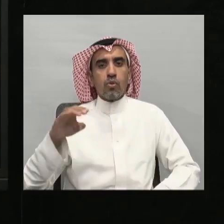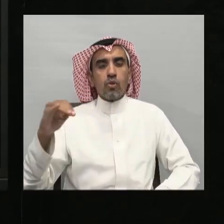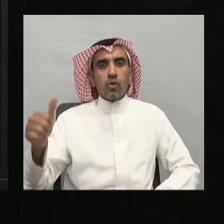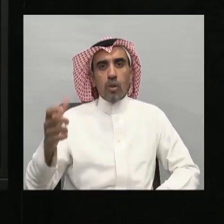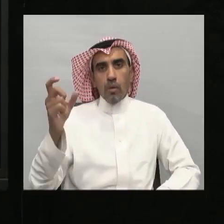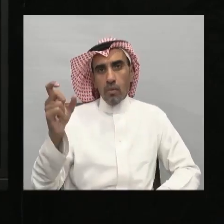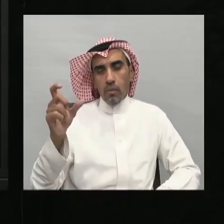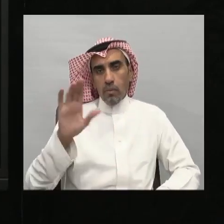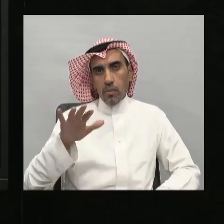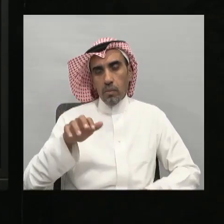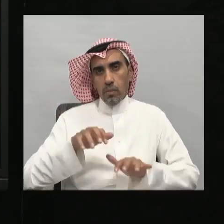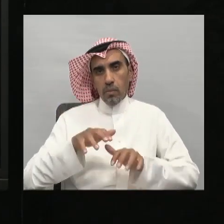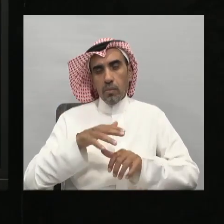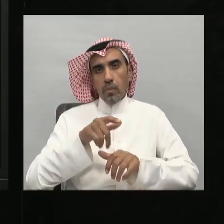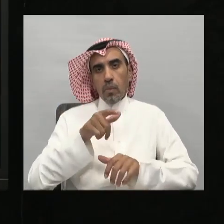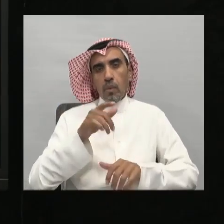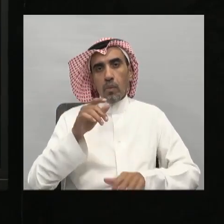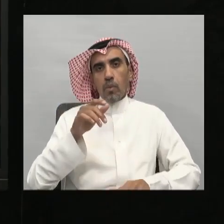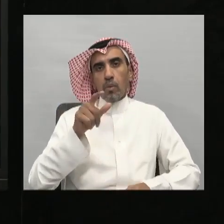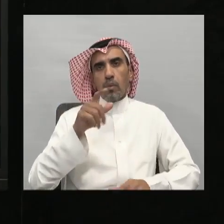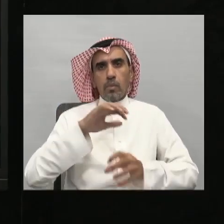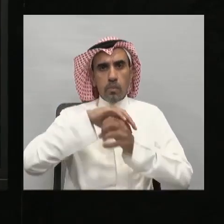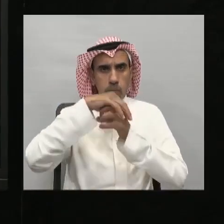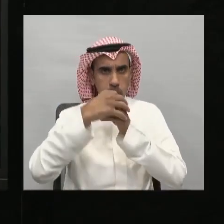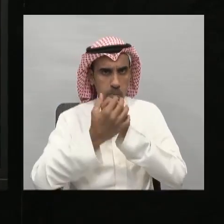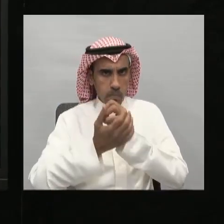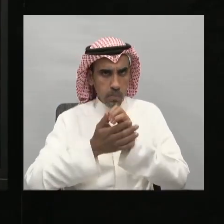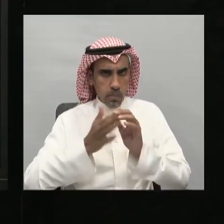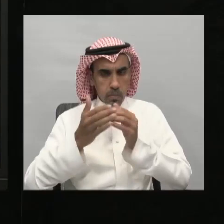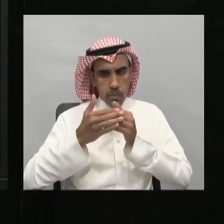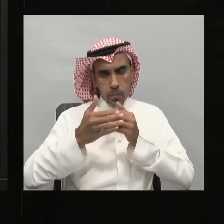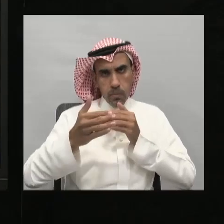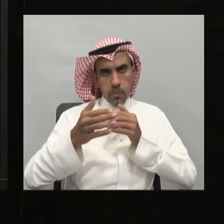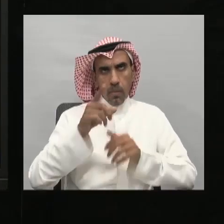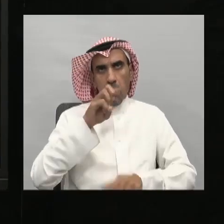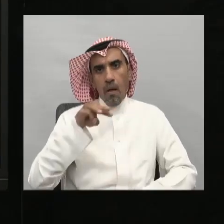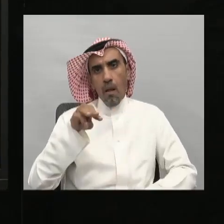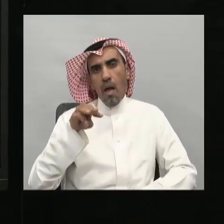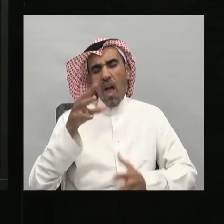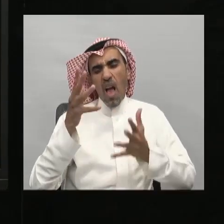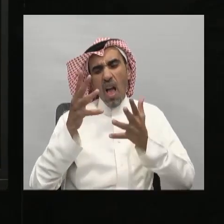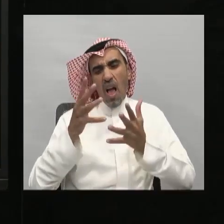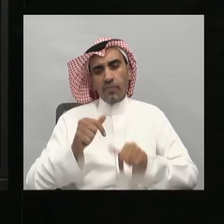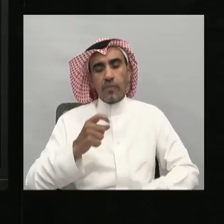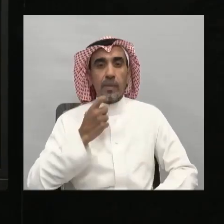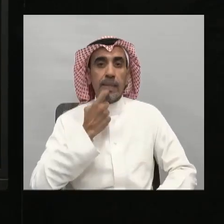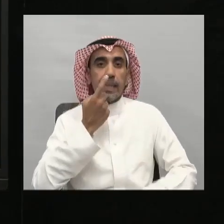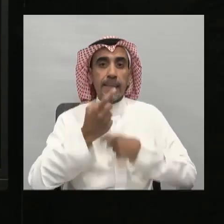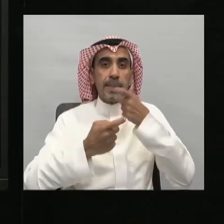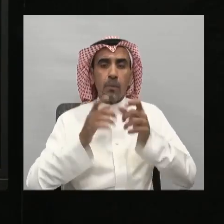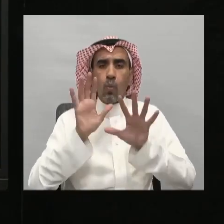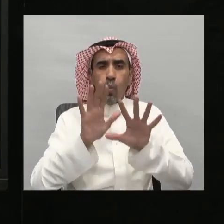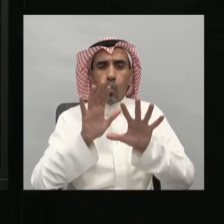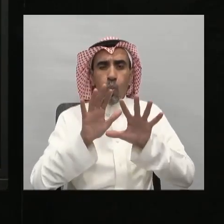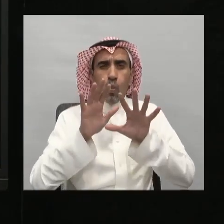أيضا تتكون الشعاب المرجانية من الأغطية الواقية عبر آلاف السنين، فعندما تتراكم